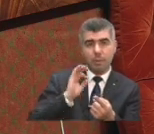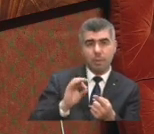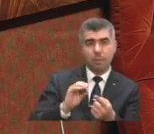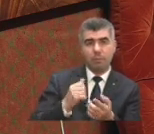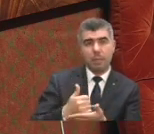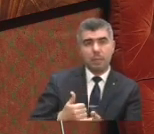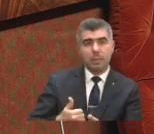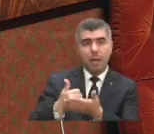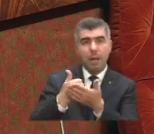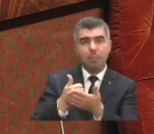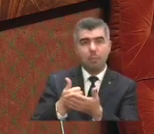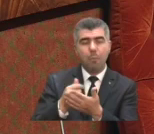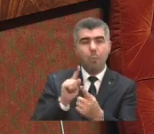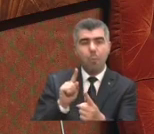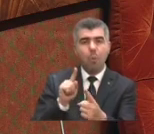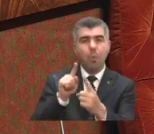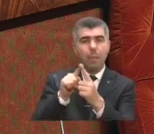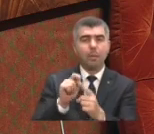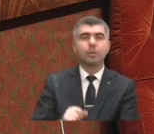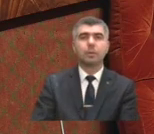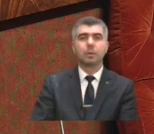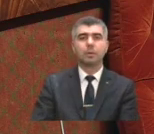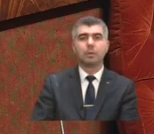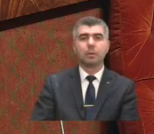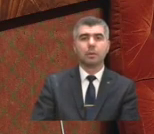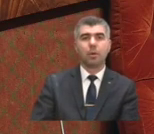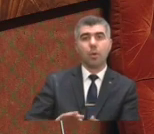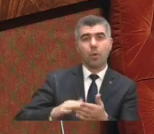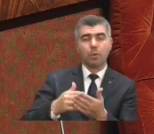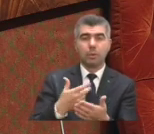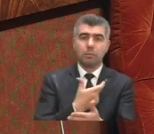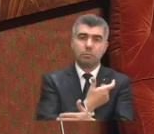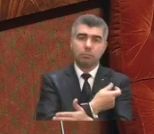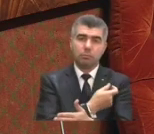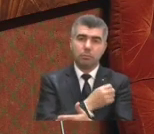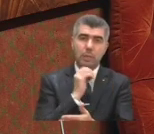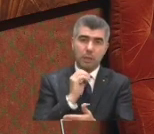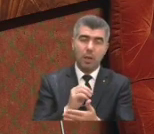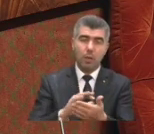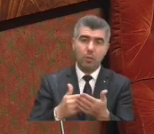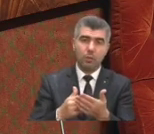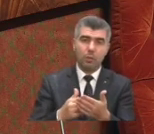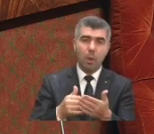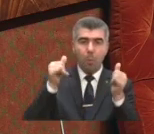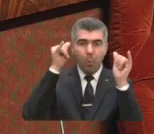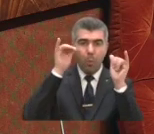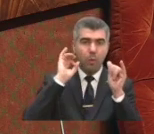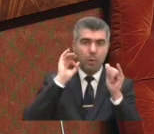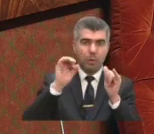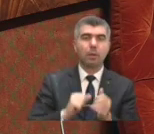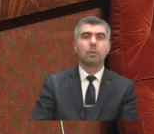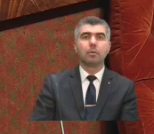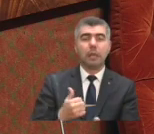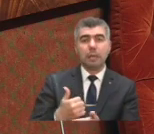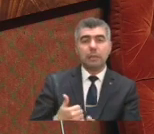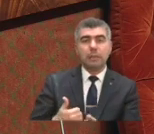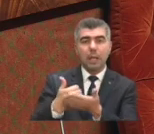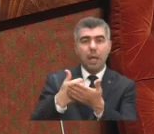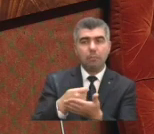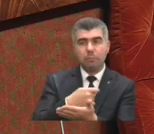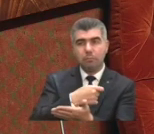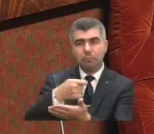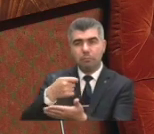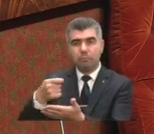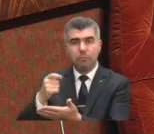مباشر، دعم وتنظيم وتقنين عملية التلقيح الاصطناعي عند الأبقار، مواصلة دعم وتوزيع الأعلاف